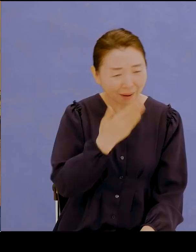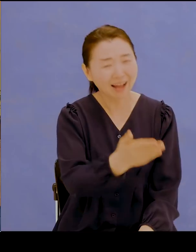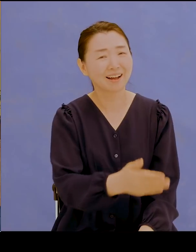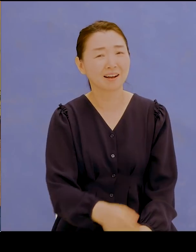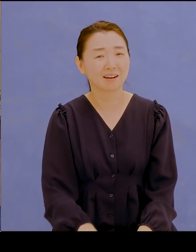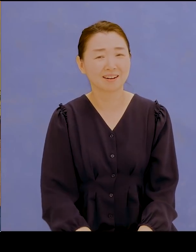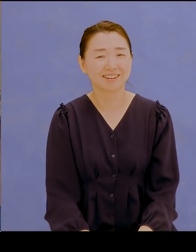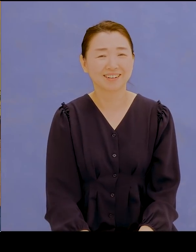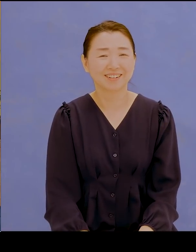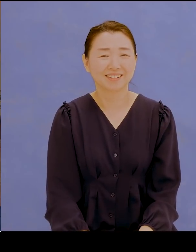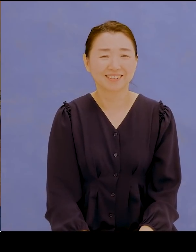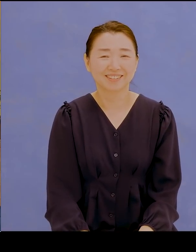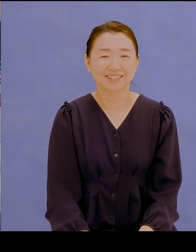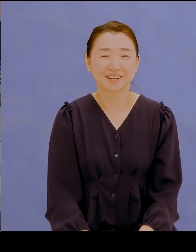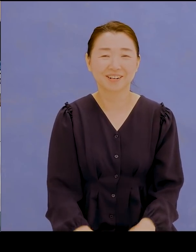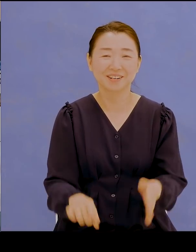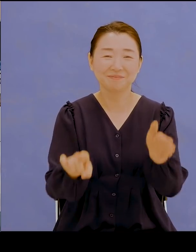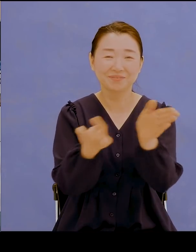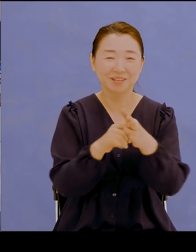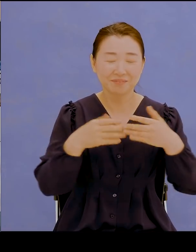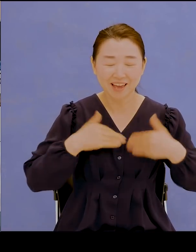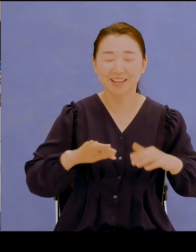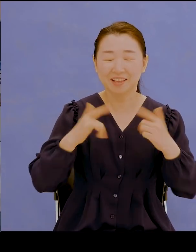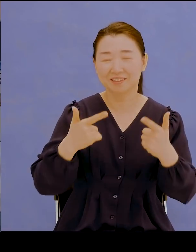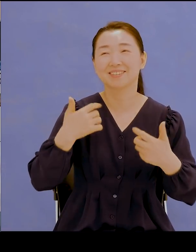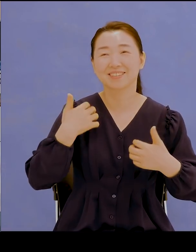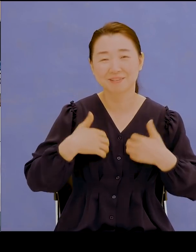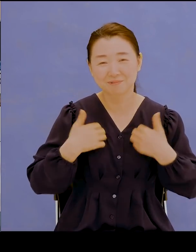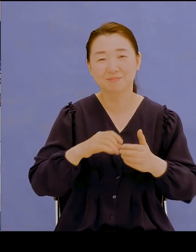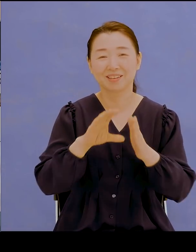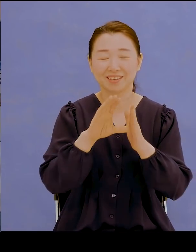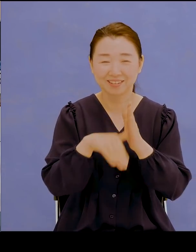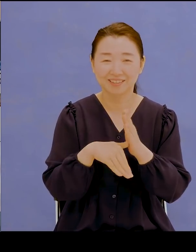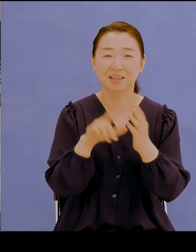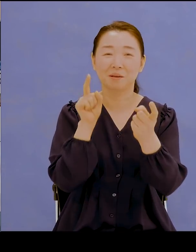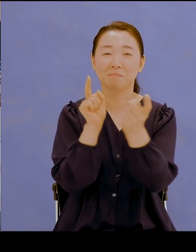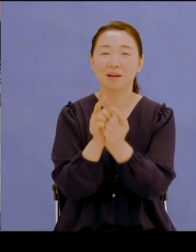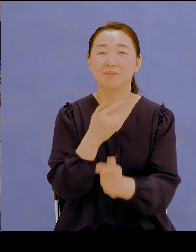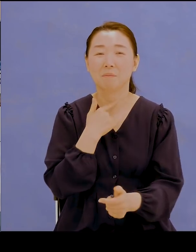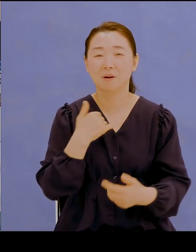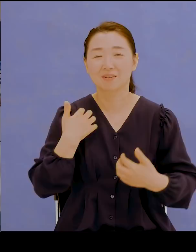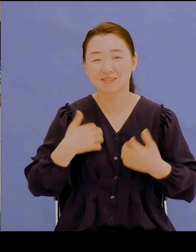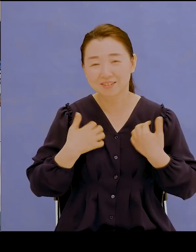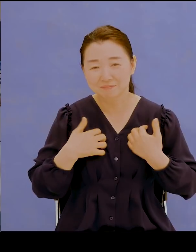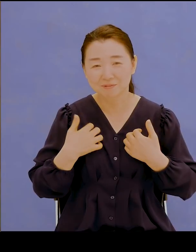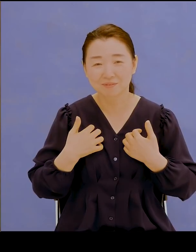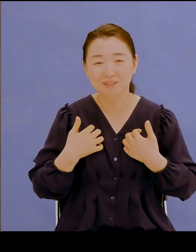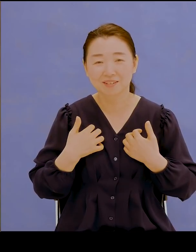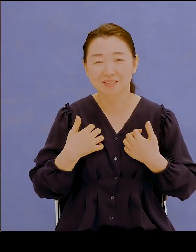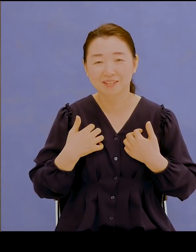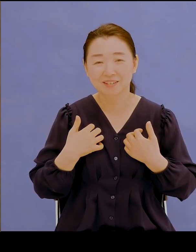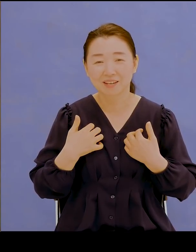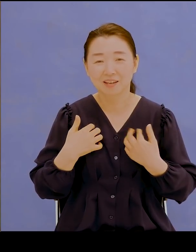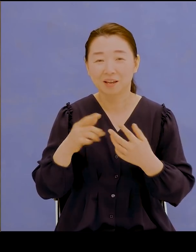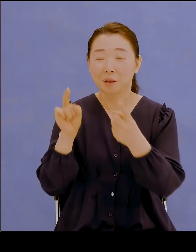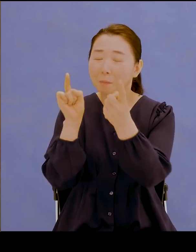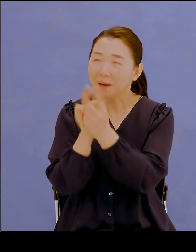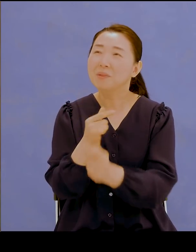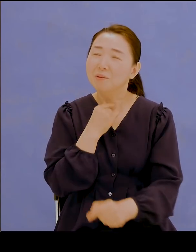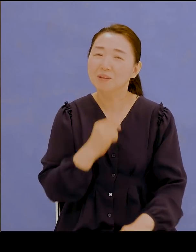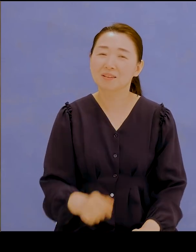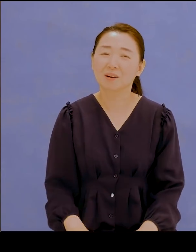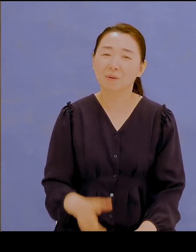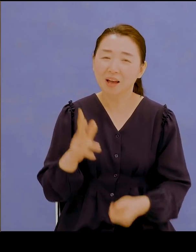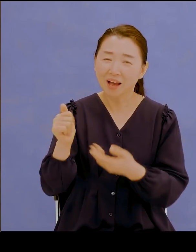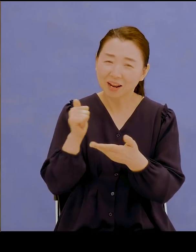수 있다니까. 그때 그 믿음이 약해졌다기가 아니라 그 기쁨이 그때 만났던 그 기쁨이 만나고 싶다니까. 그래서